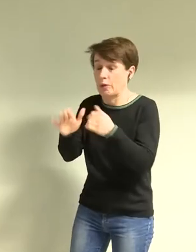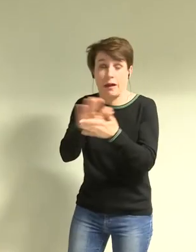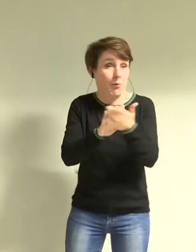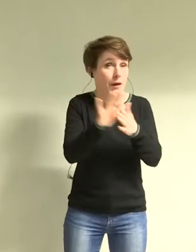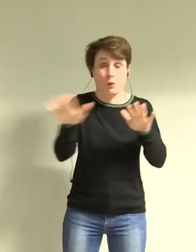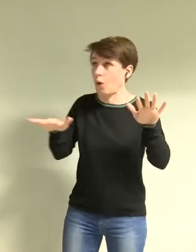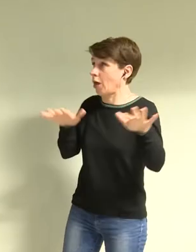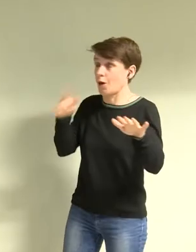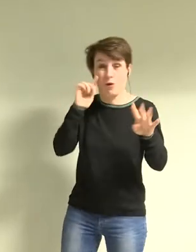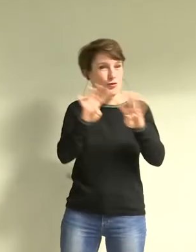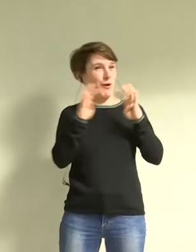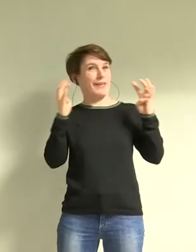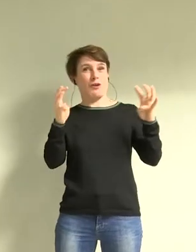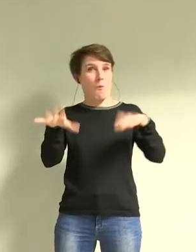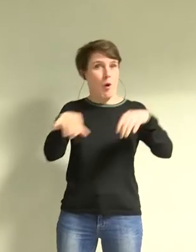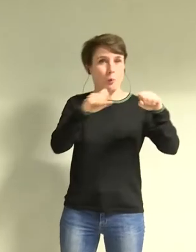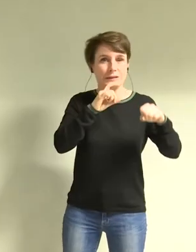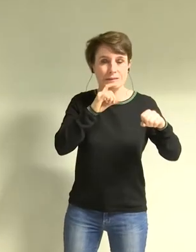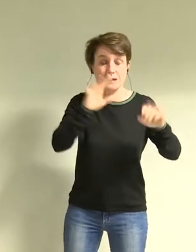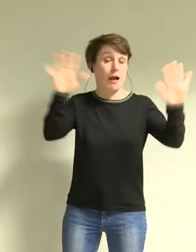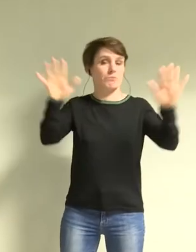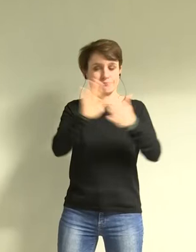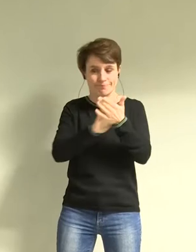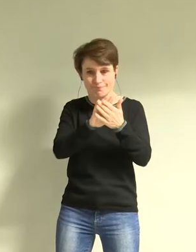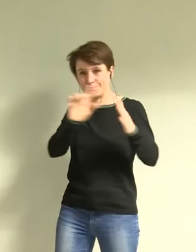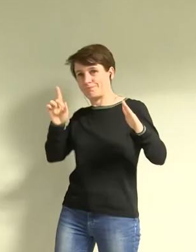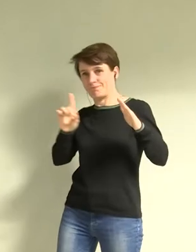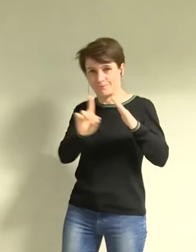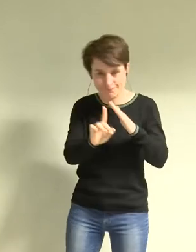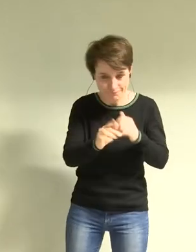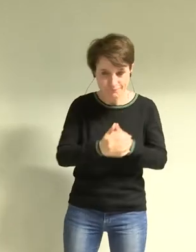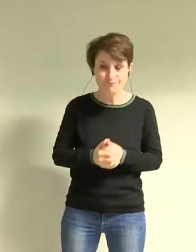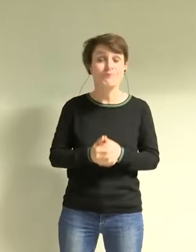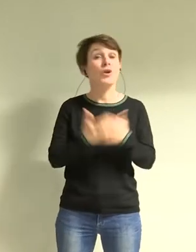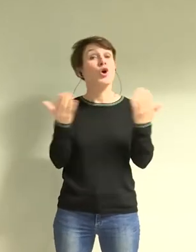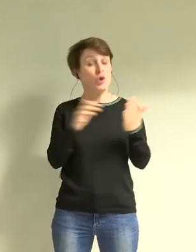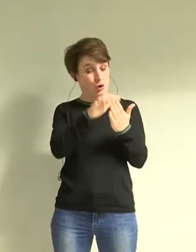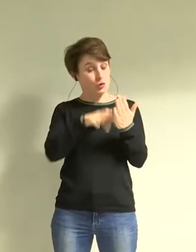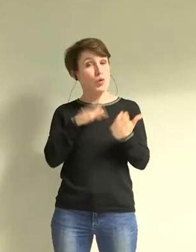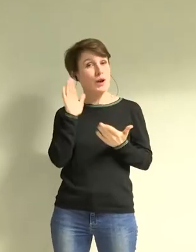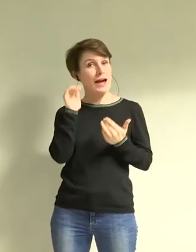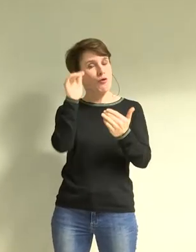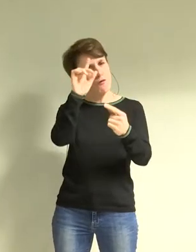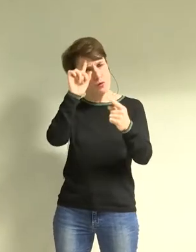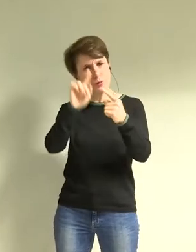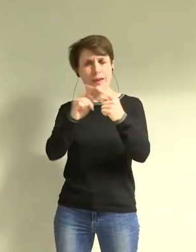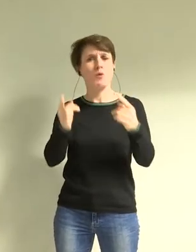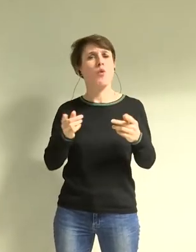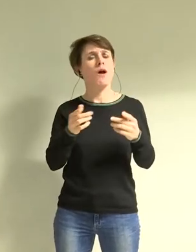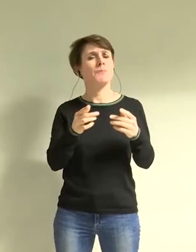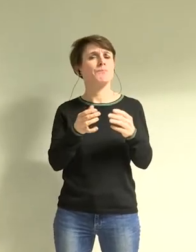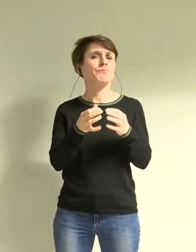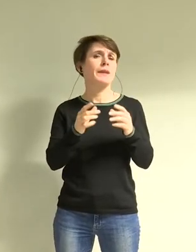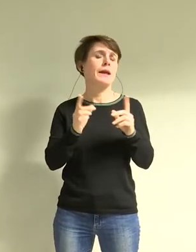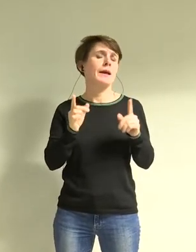l'hémicycle je pensais qu'on n'avait pas repris donc c'est le voeu interdiction du port du burkini dans les piscines publiques